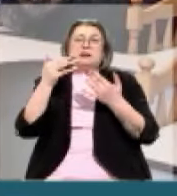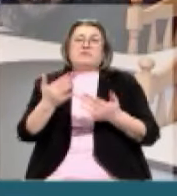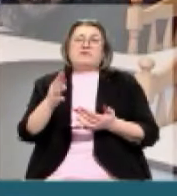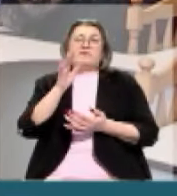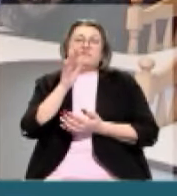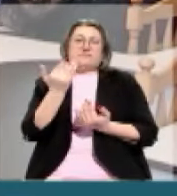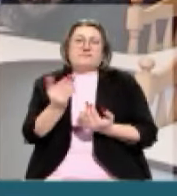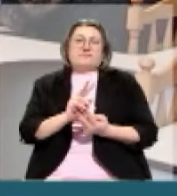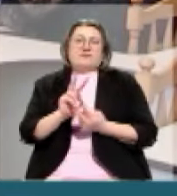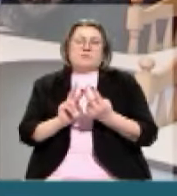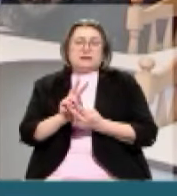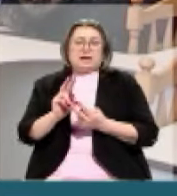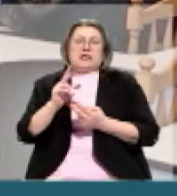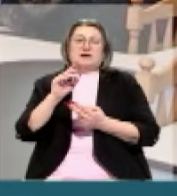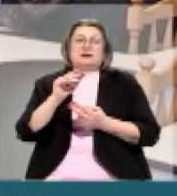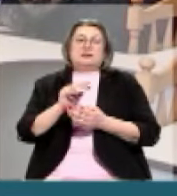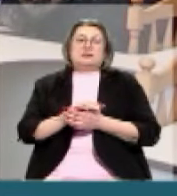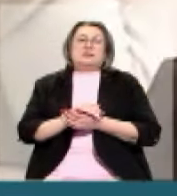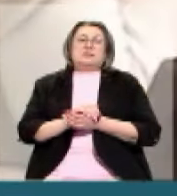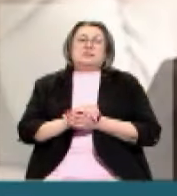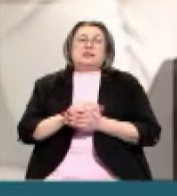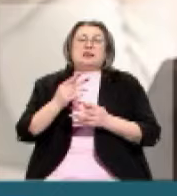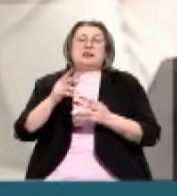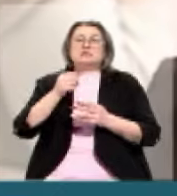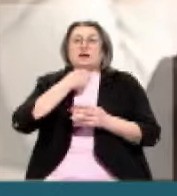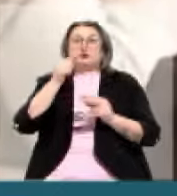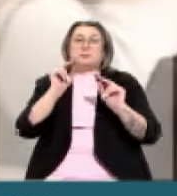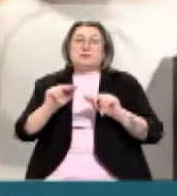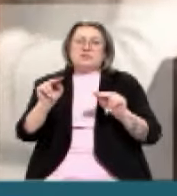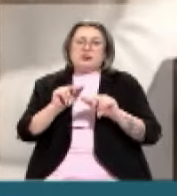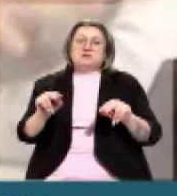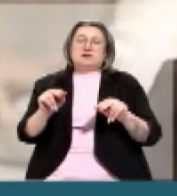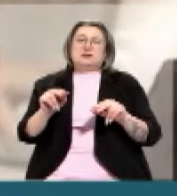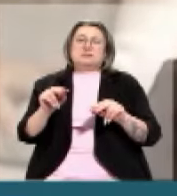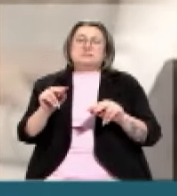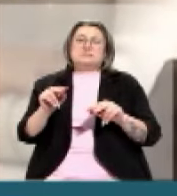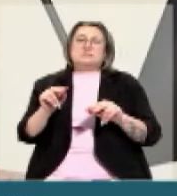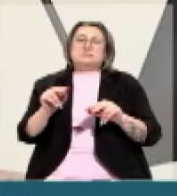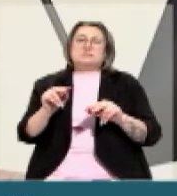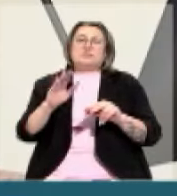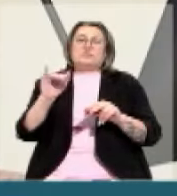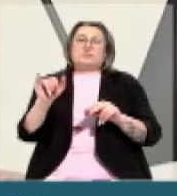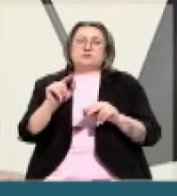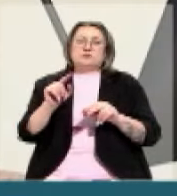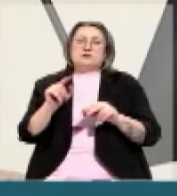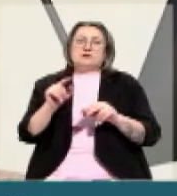жоғарғы оқу орнының аға ұстазы Гүлзия Есқатова білім саласында айтарлықтай оң өзгерістер бар дейді.